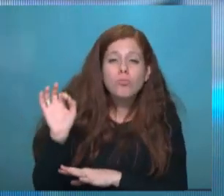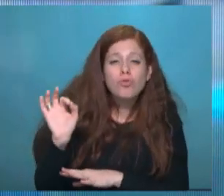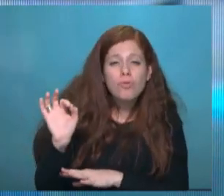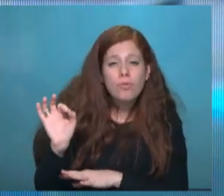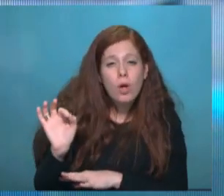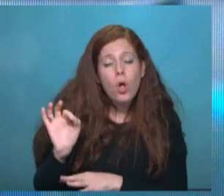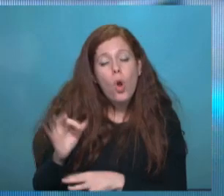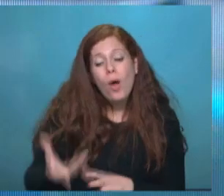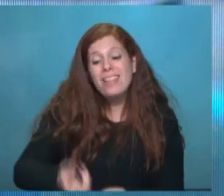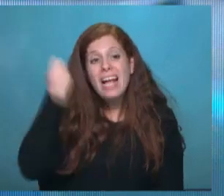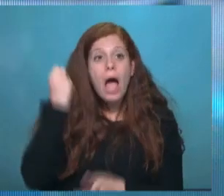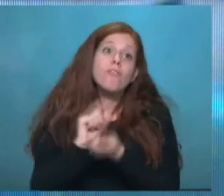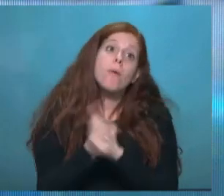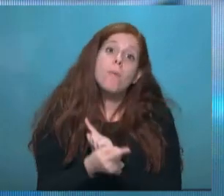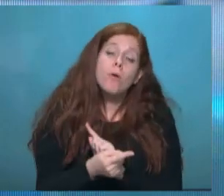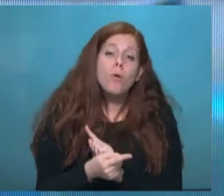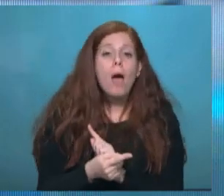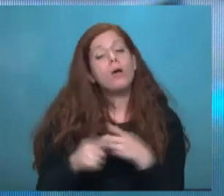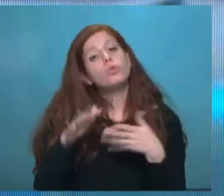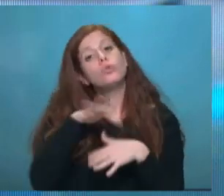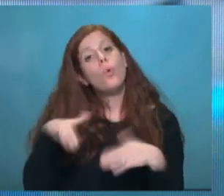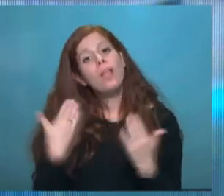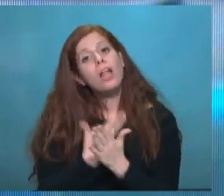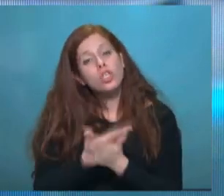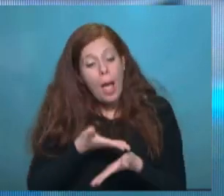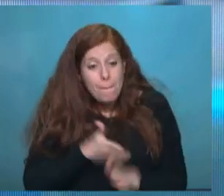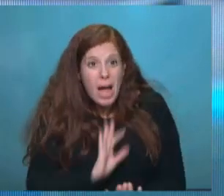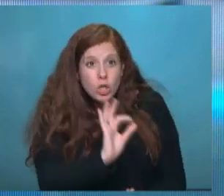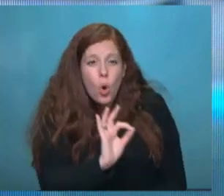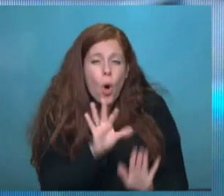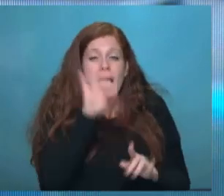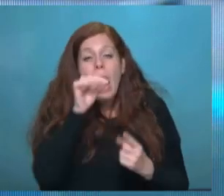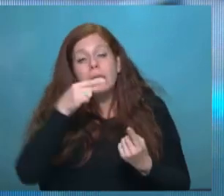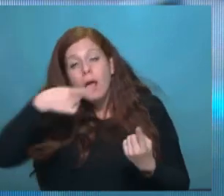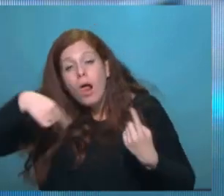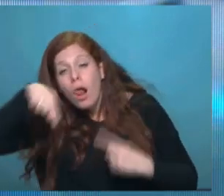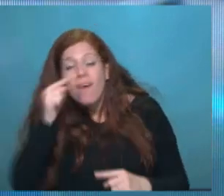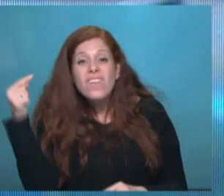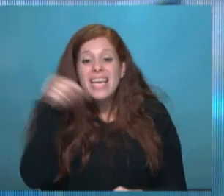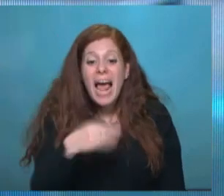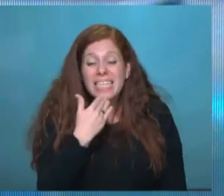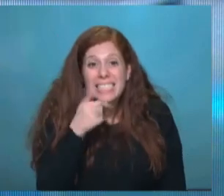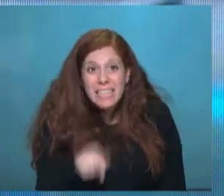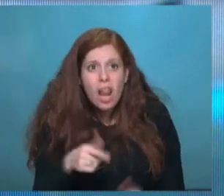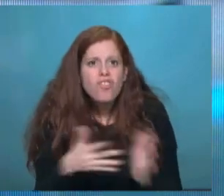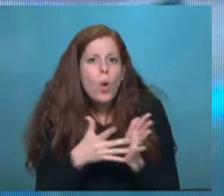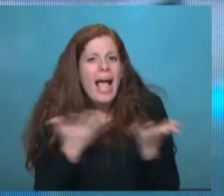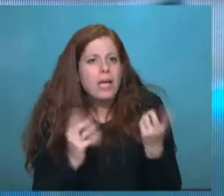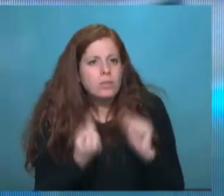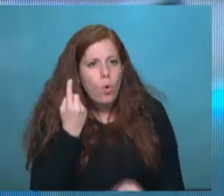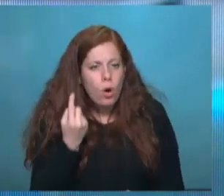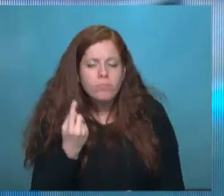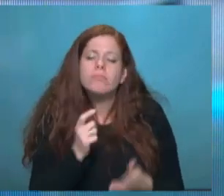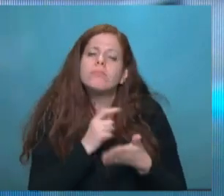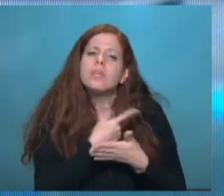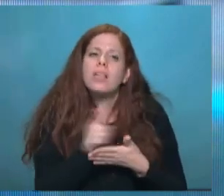הוקמה שכונה חדשה. בנו גילה את זה בדרך לא דרך והגיע עד ישראל לבדוק איך דבר כזה קורה? כתבנו